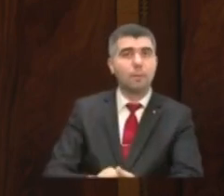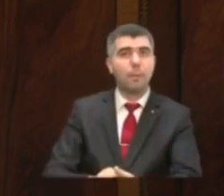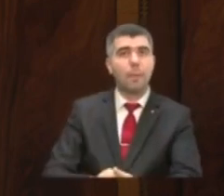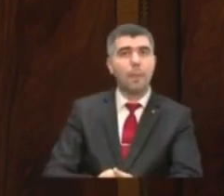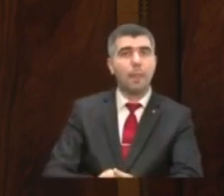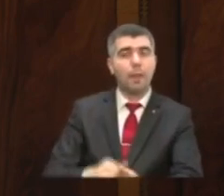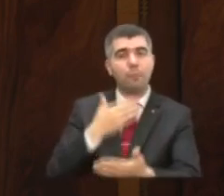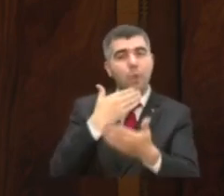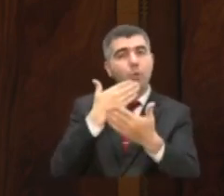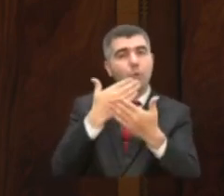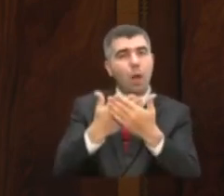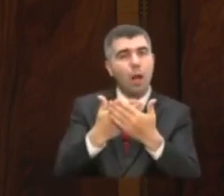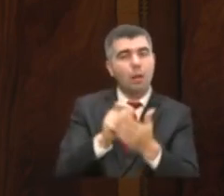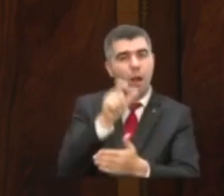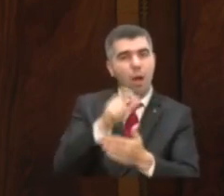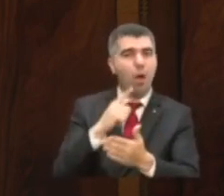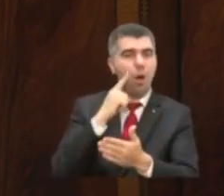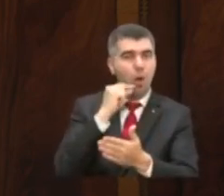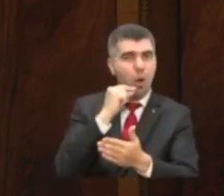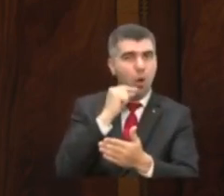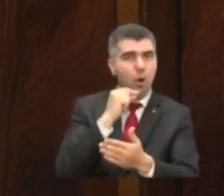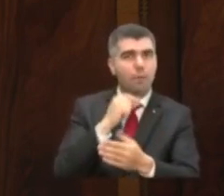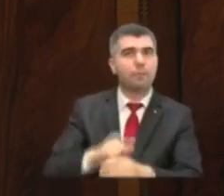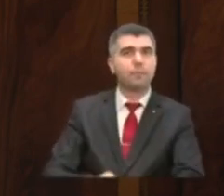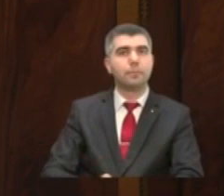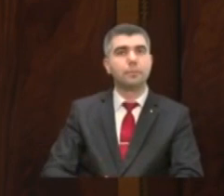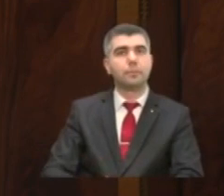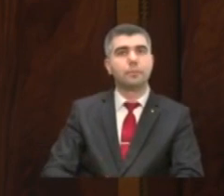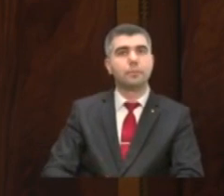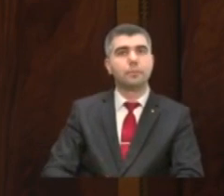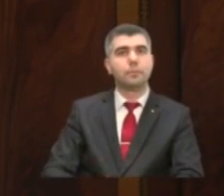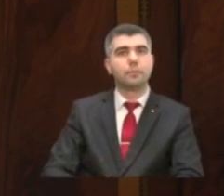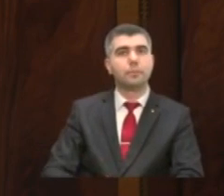وضمان الحكم الاجتماعي المهني. شكرا للسيد النائب.